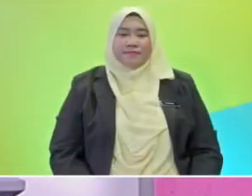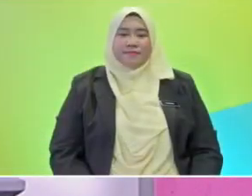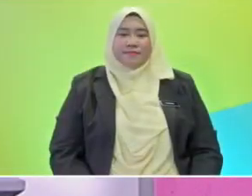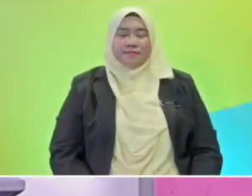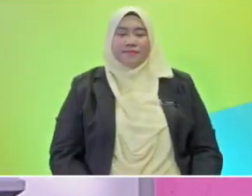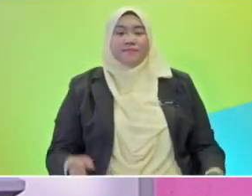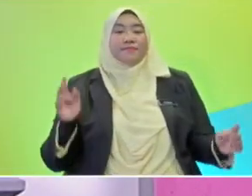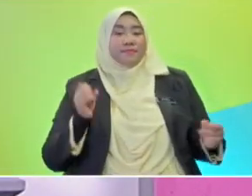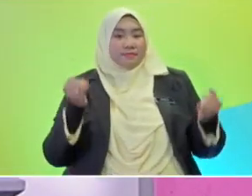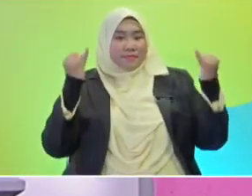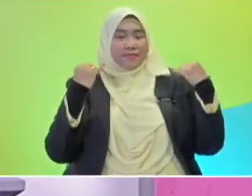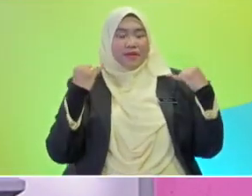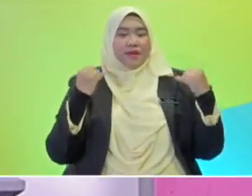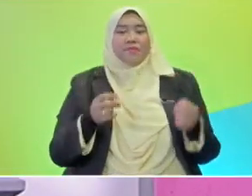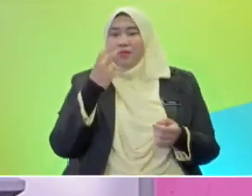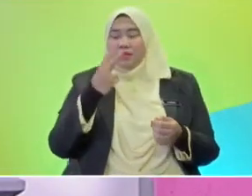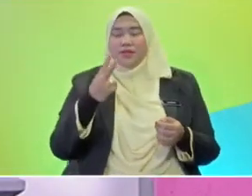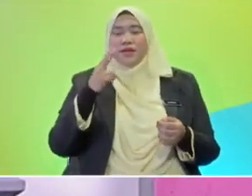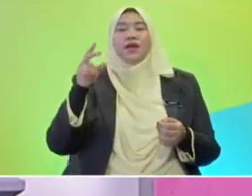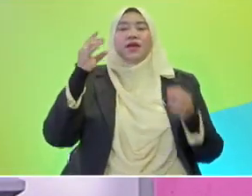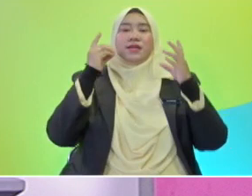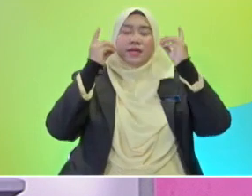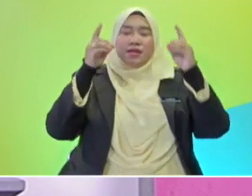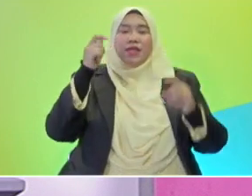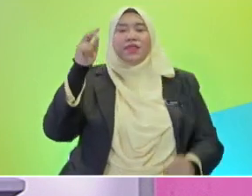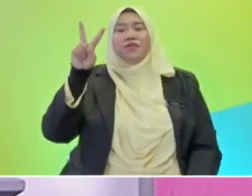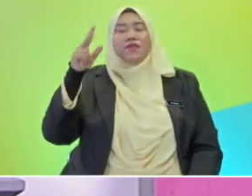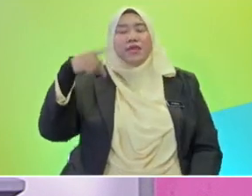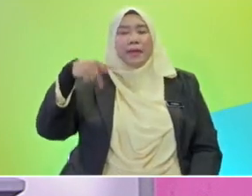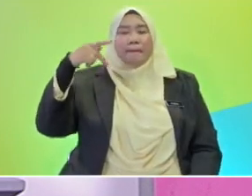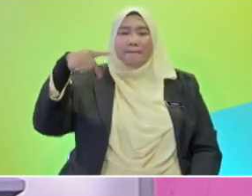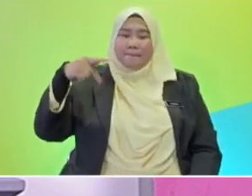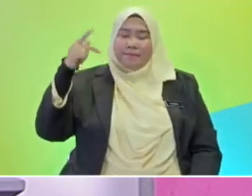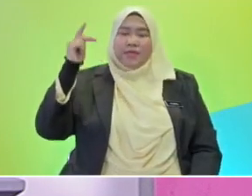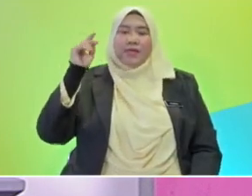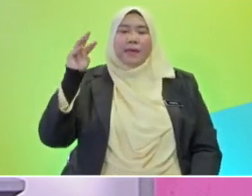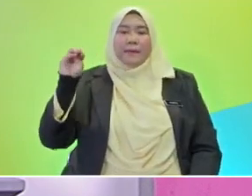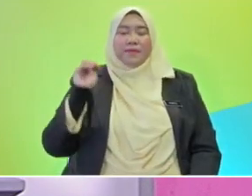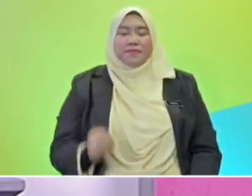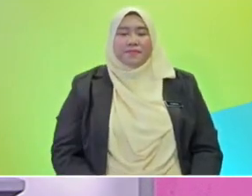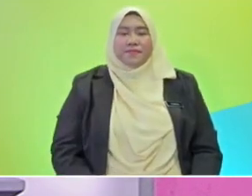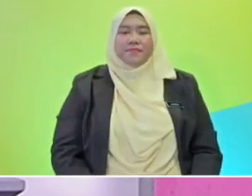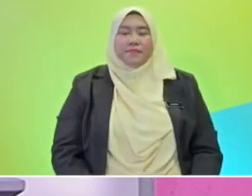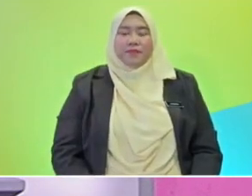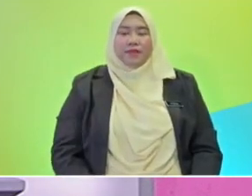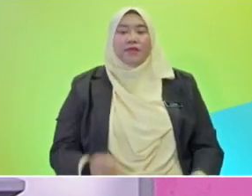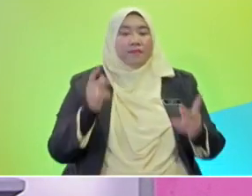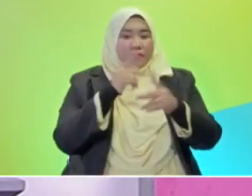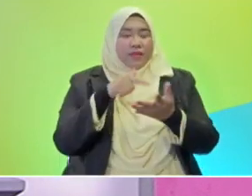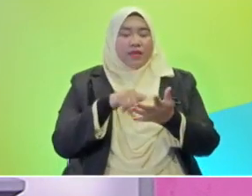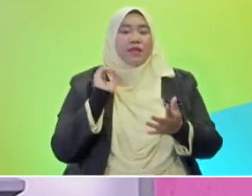kembali menyaksikan vbd di TV KPM bersama dengan cegue dan Sai irfansyahni Dimana kali ini